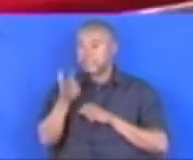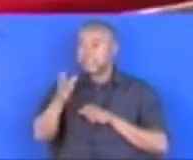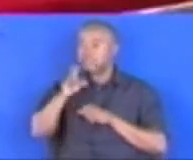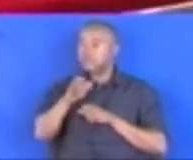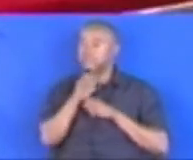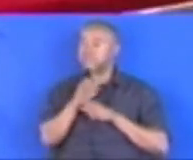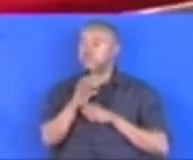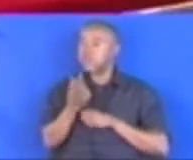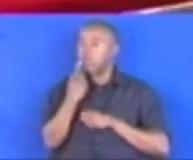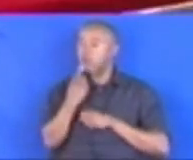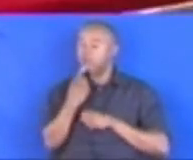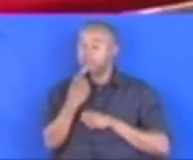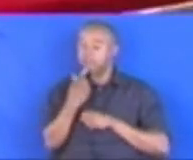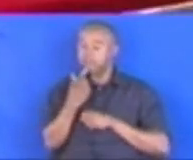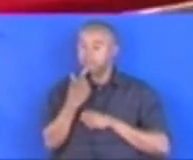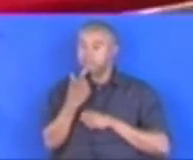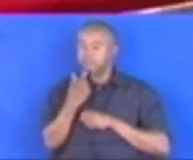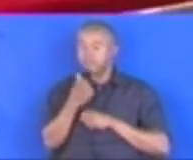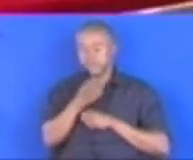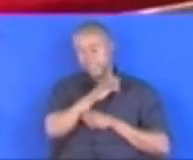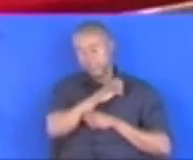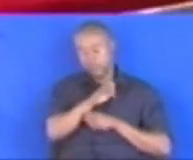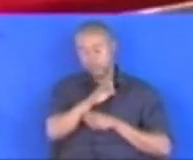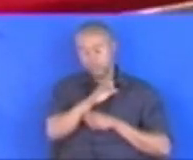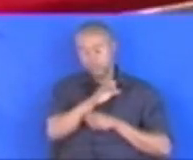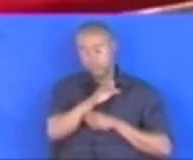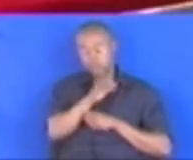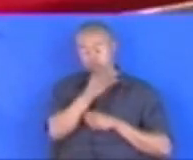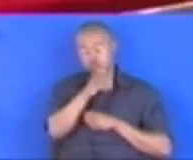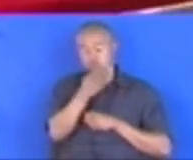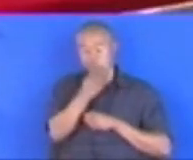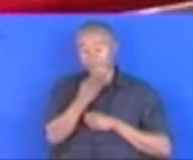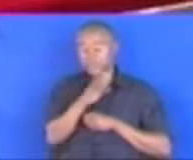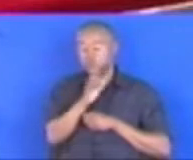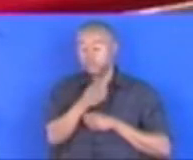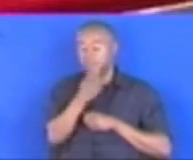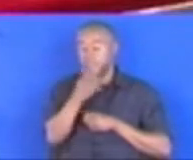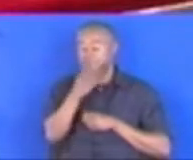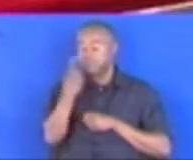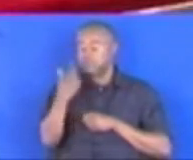mtaji wa dawa kufikia Aprili 2021 shilingi bilioni